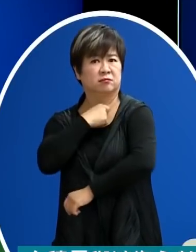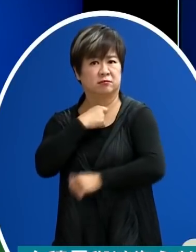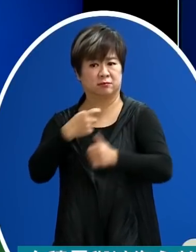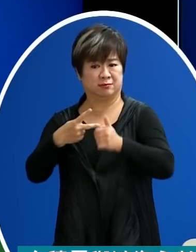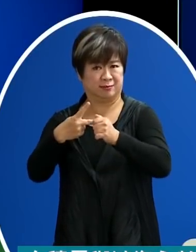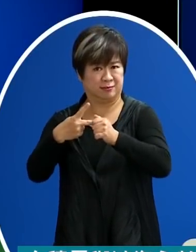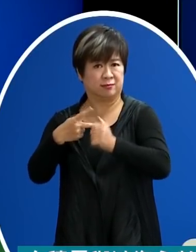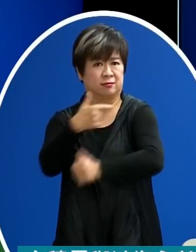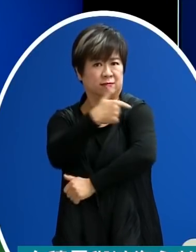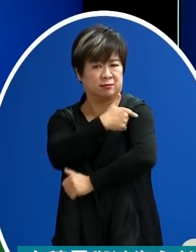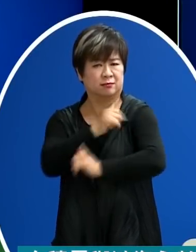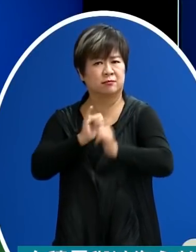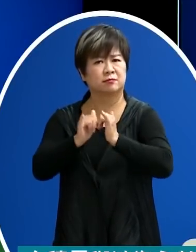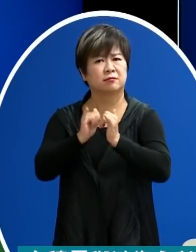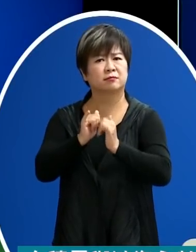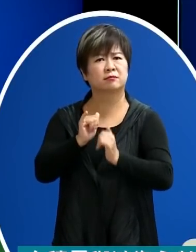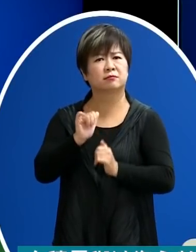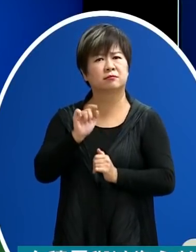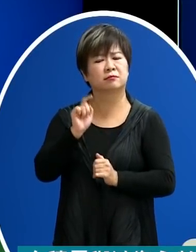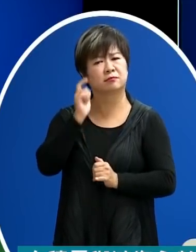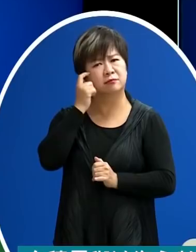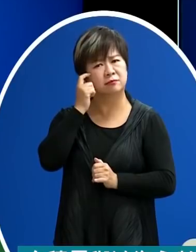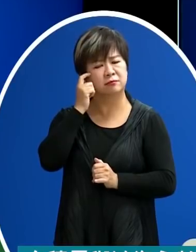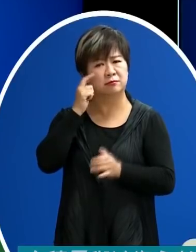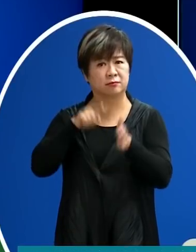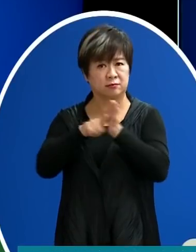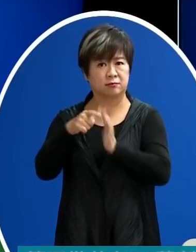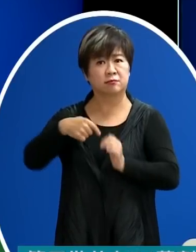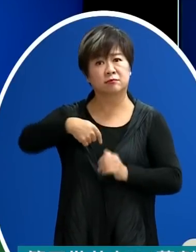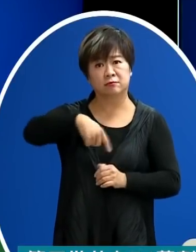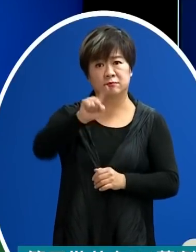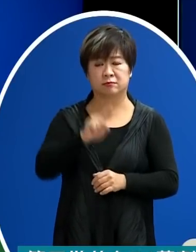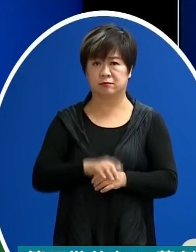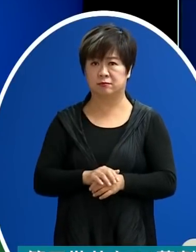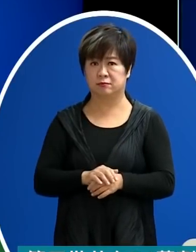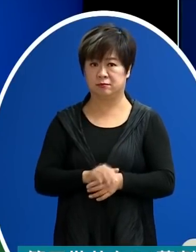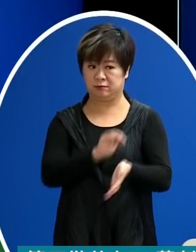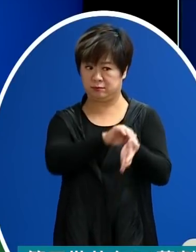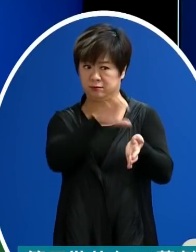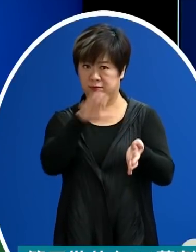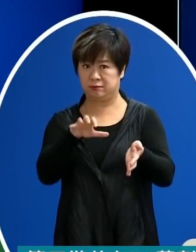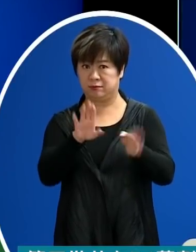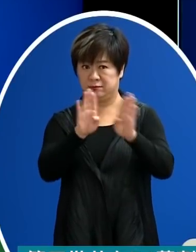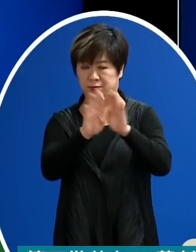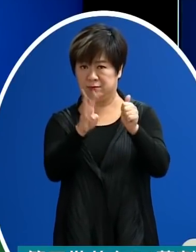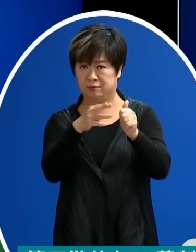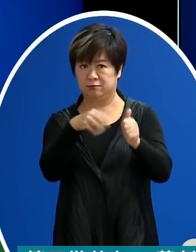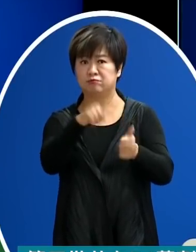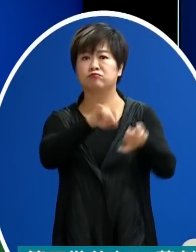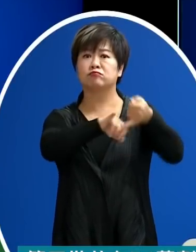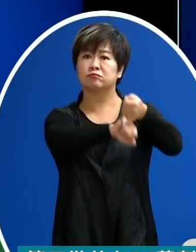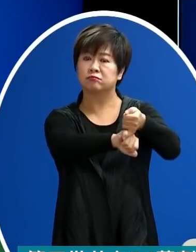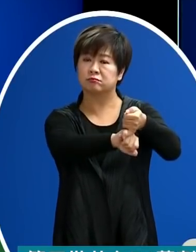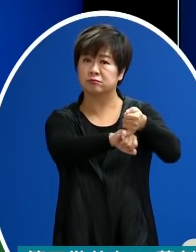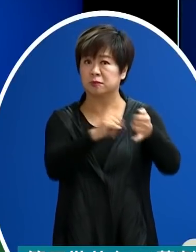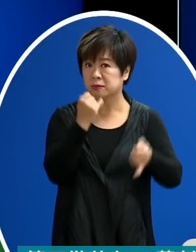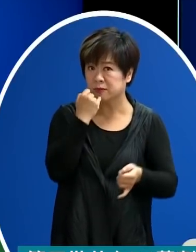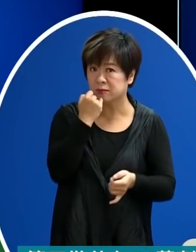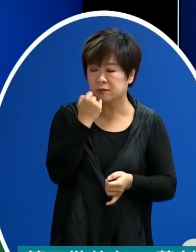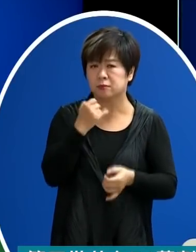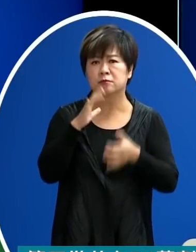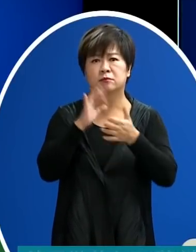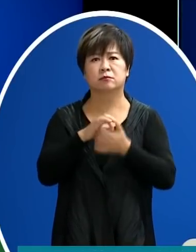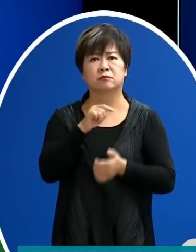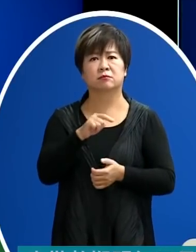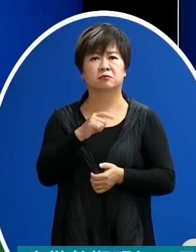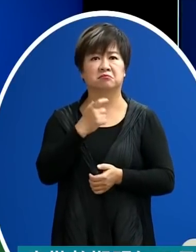剂高端疫苗的民众，那可以直接到就是所属的医院的门诊去预约，那这样子这些民众还有